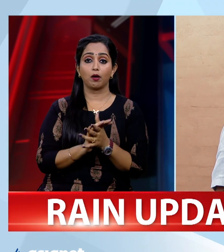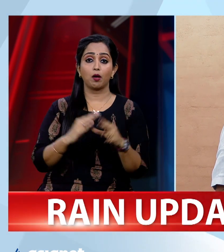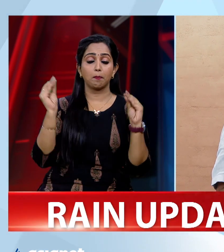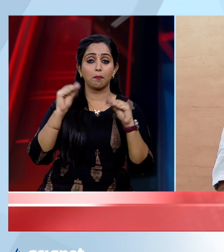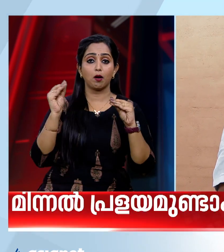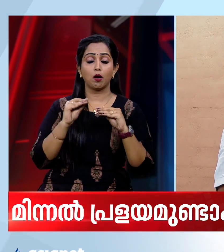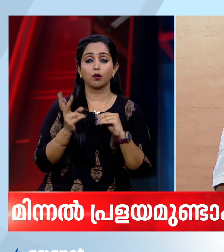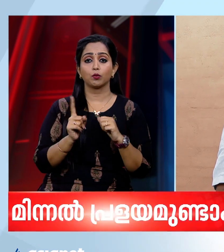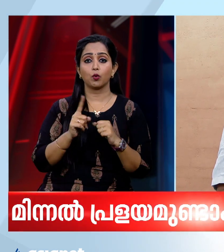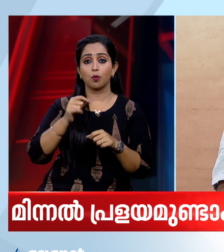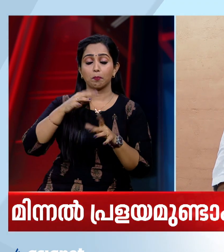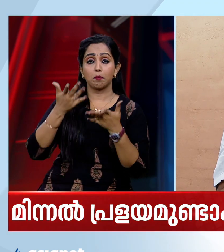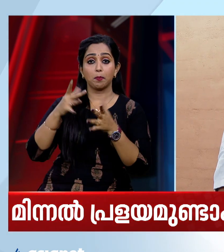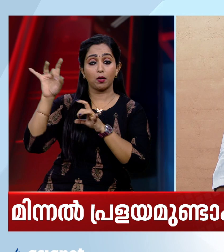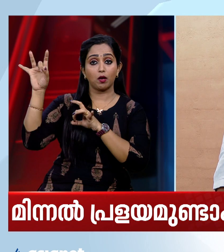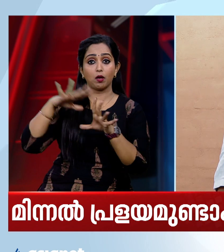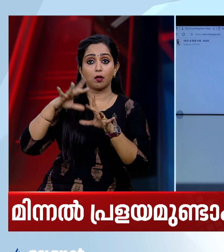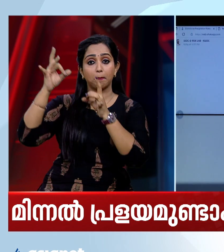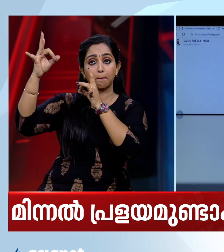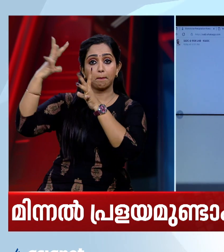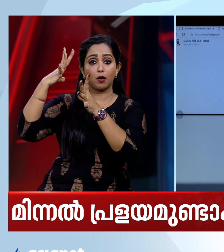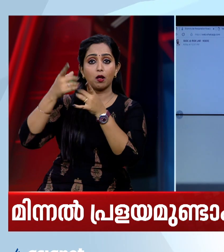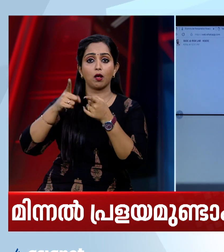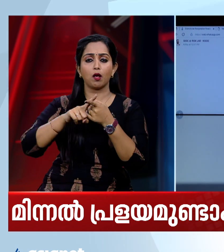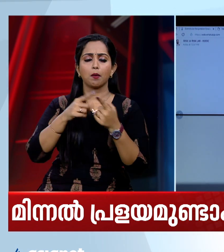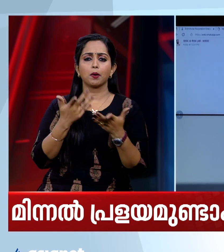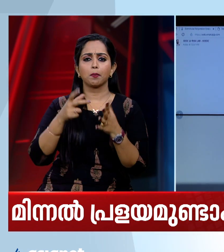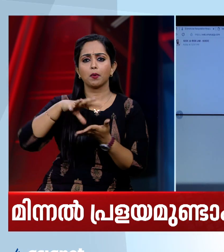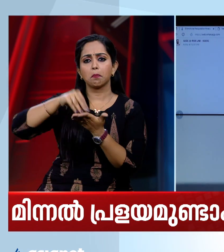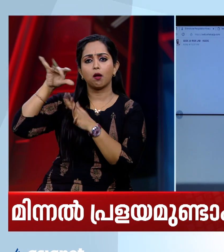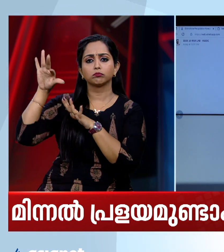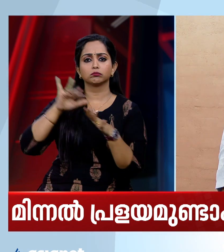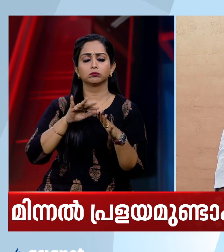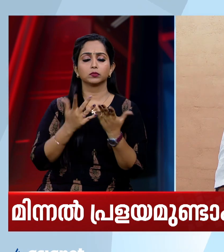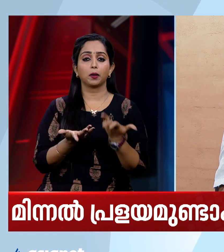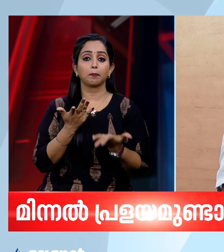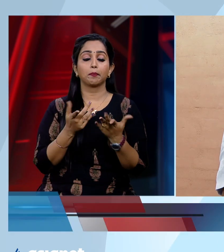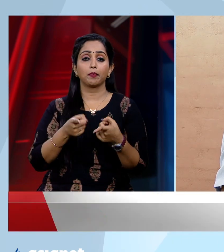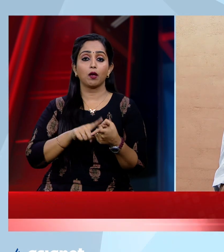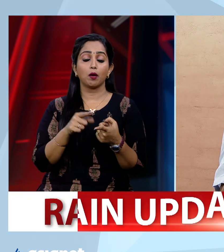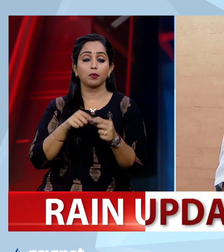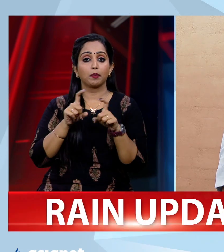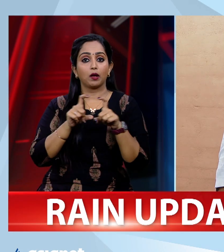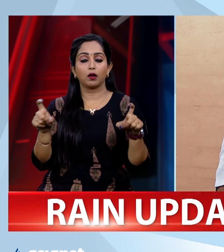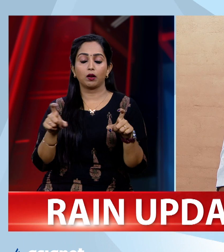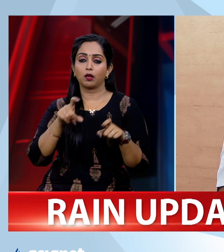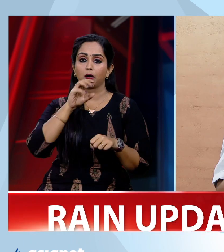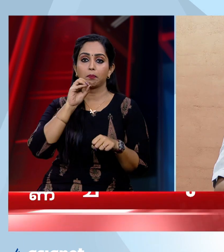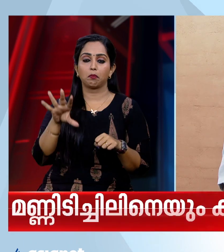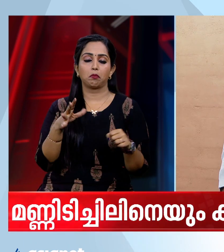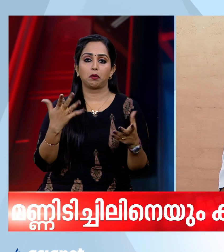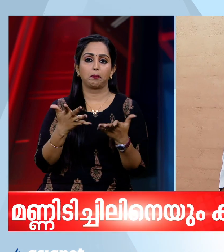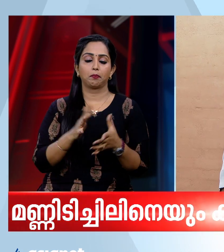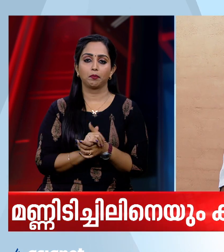സാഹചര്യത്തിനേക്കാൾ ഉരുൾപൊട്ടലുകളും മിന്നൽ പ്രളയങ്ങളുമാണ്. ഈ മണ്ണിടിച്ചിൽ എന്നത് നമ്മൾക്ക് കൃത്യതയോടുകൂടി പ്രവചിക്കാൻ പറ്റുന്ന ഒരു പ്രതിഭാസമല്ല,